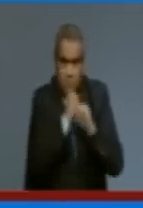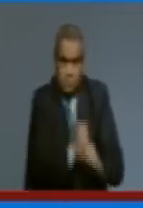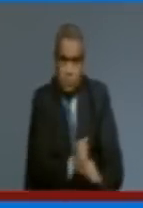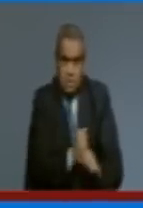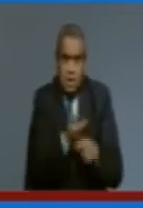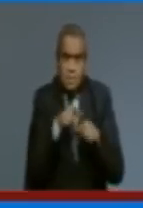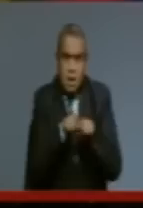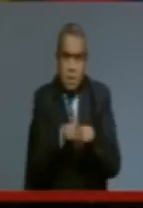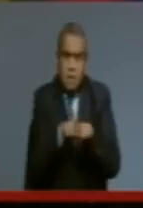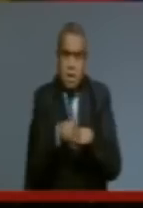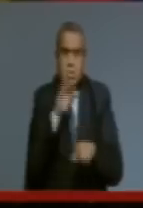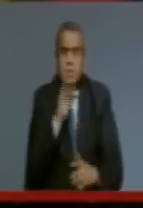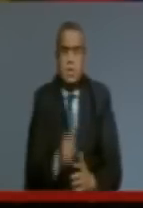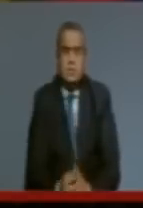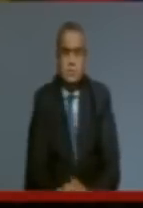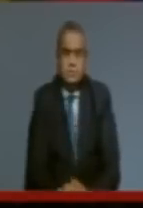لن